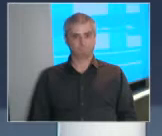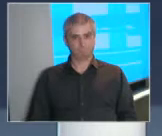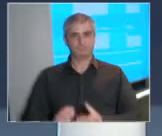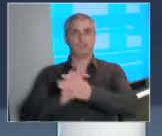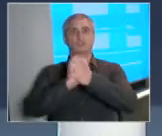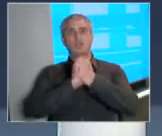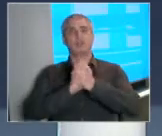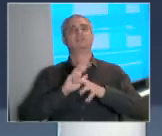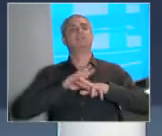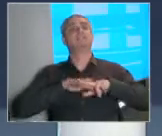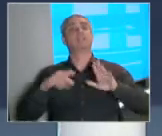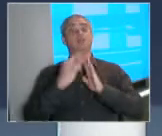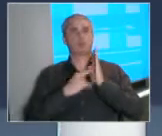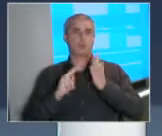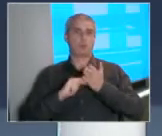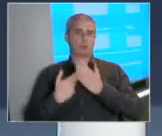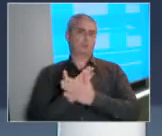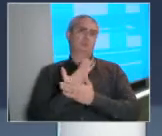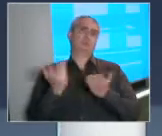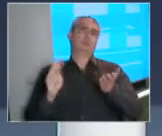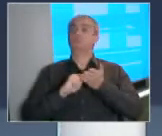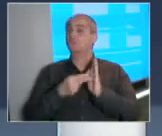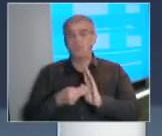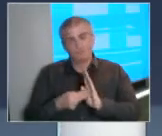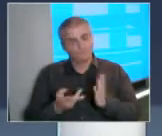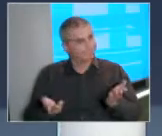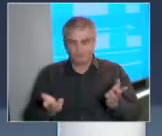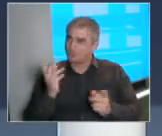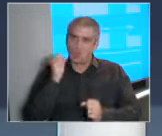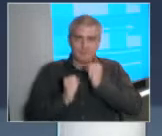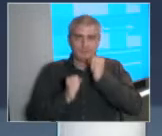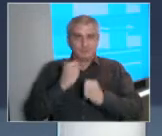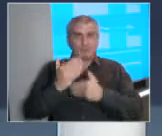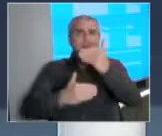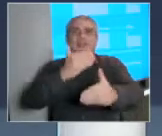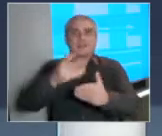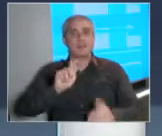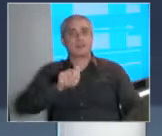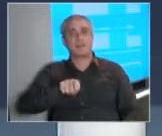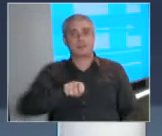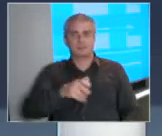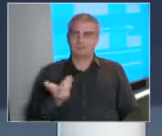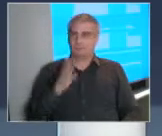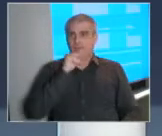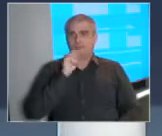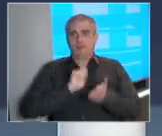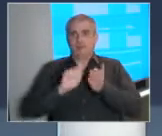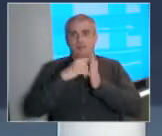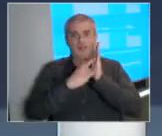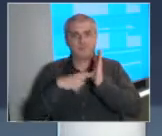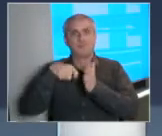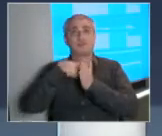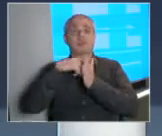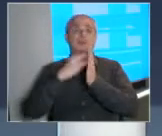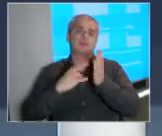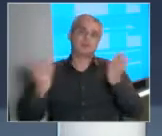שלום לכם, סטטוס חוק, תוכנית חדשה. המערכת הפוליטית, אתם יודעים, עוד מתקשה להתקדם לעבר כנסת, שלא לדבר על חקיקה ותיקוני